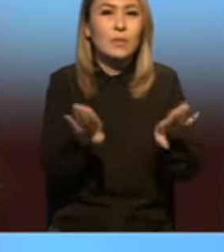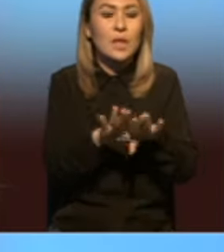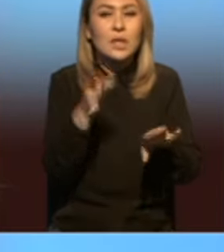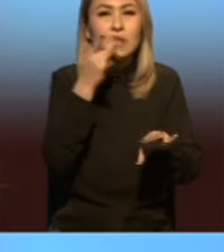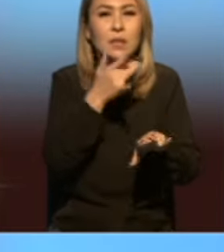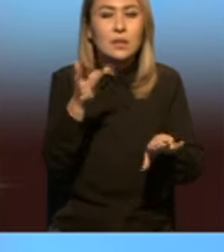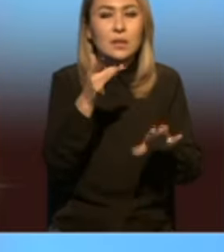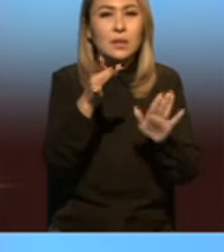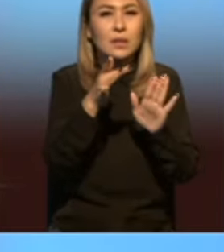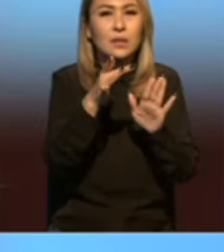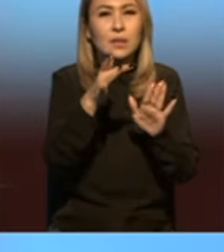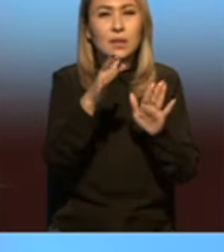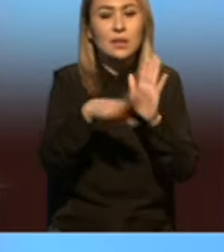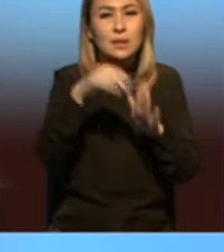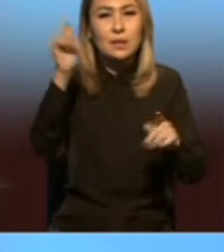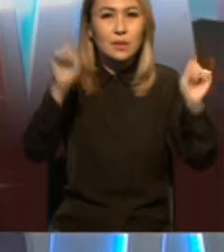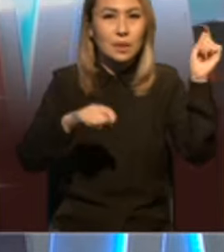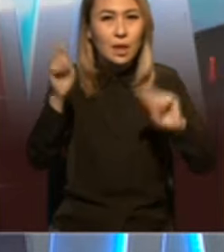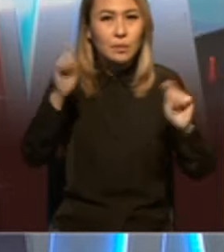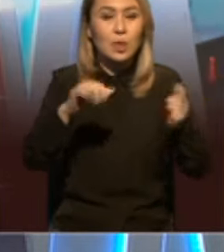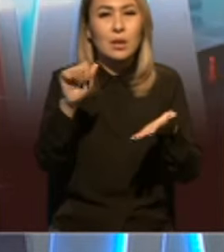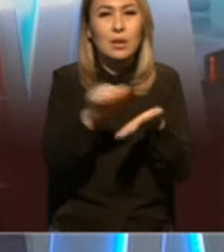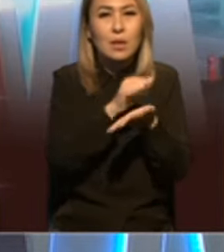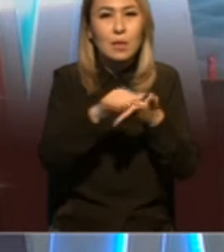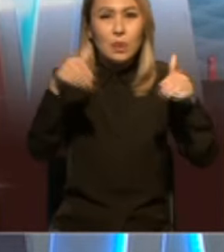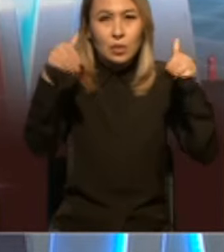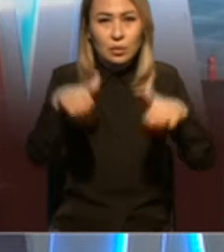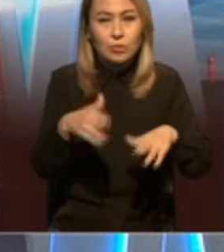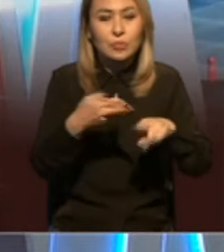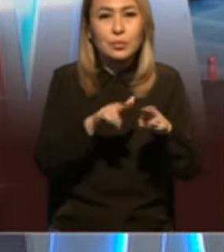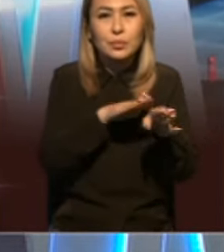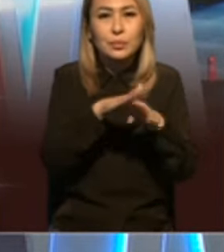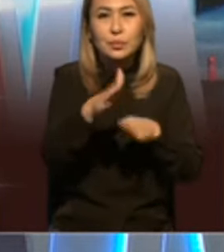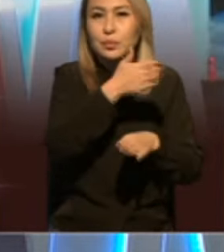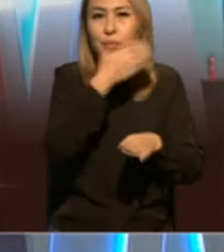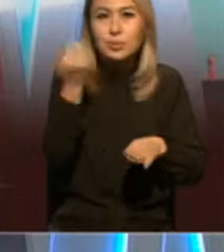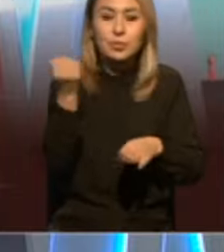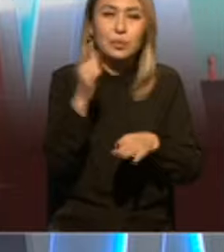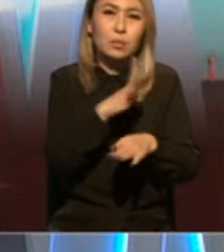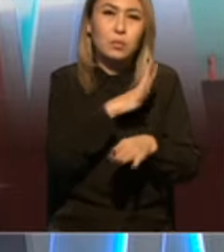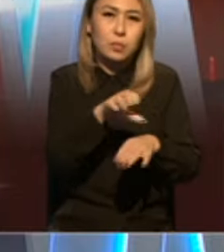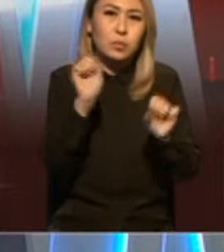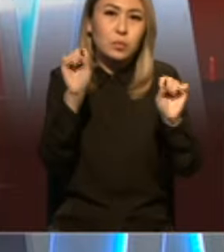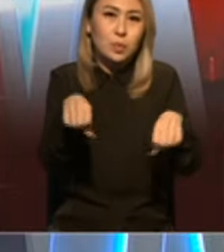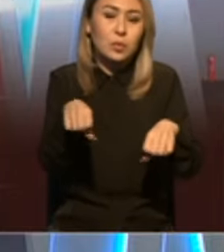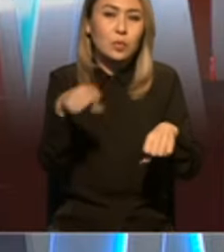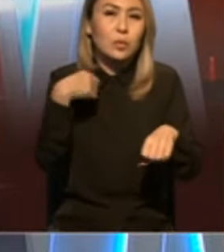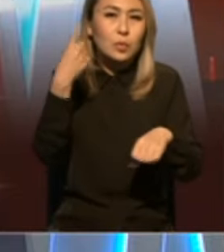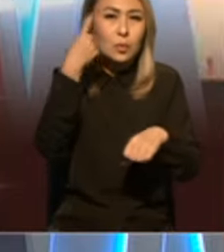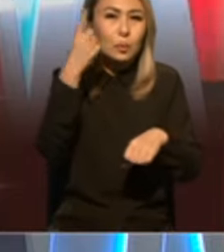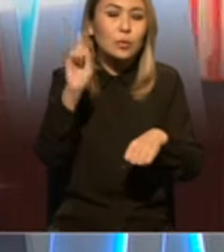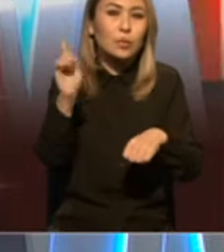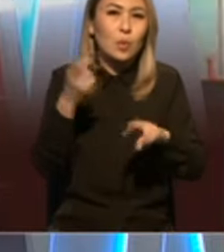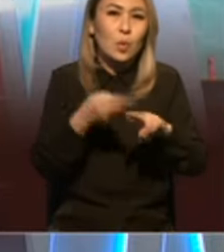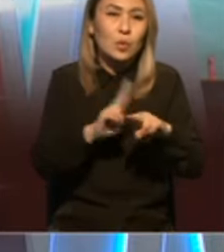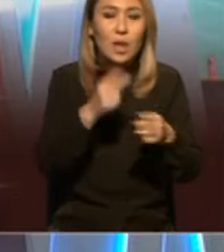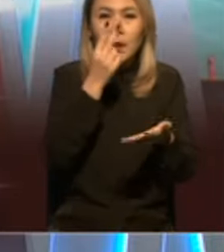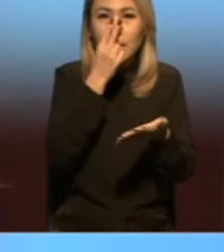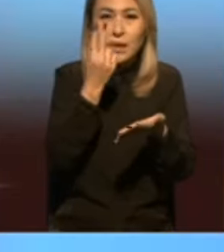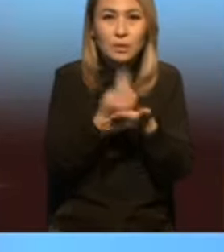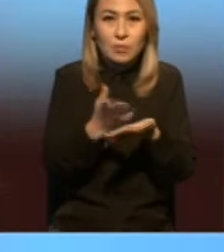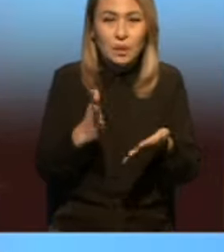саммиттерде қабылданатын құжаттардың іске аспауы осыдан да болуы мүмкін деп ойлаймын өз басым. Бірақ осыған қарамастан,